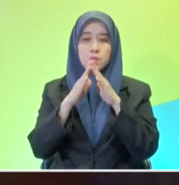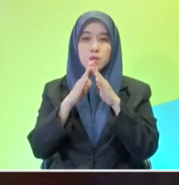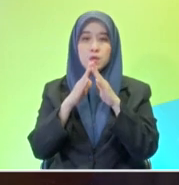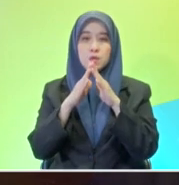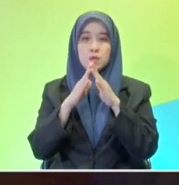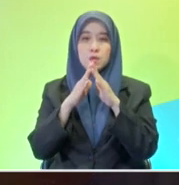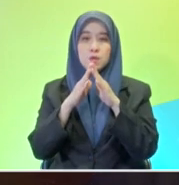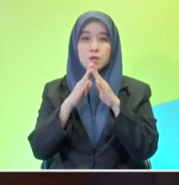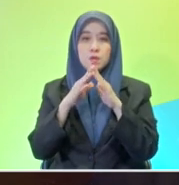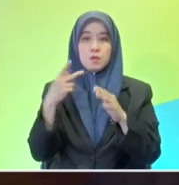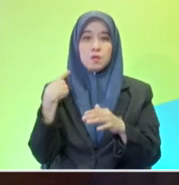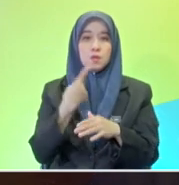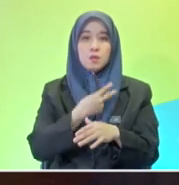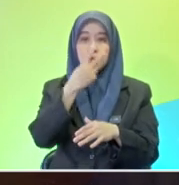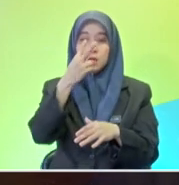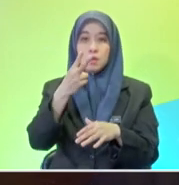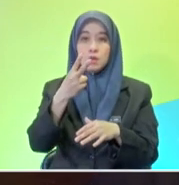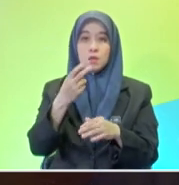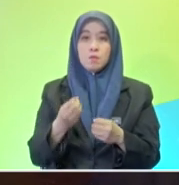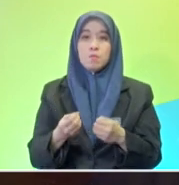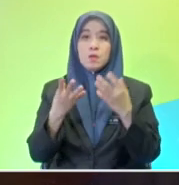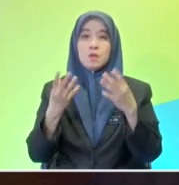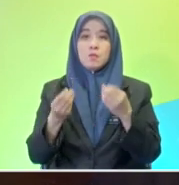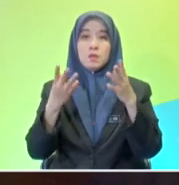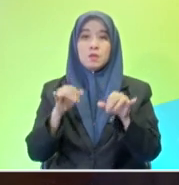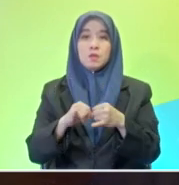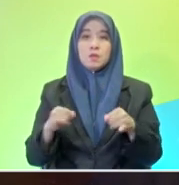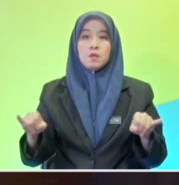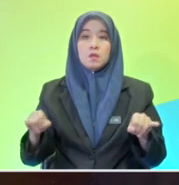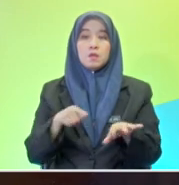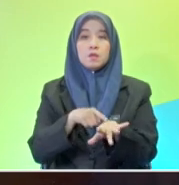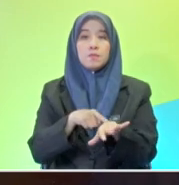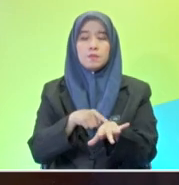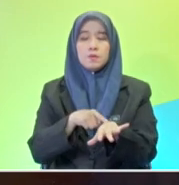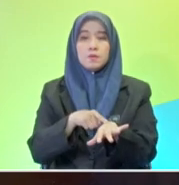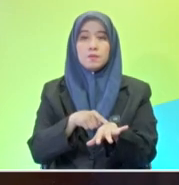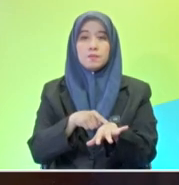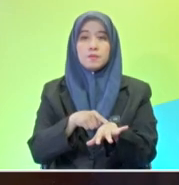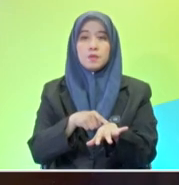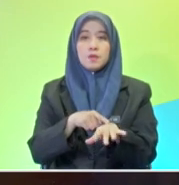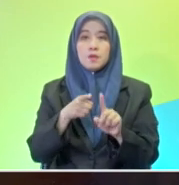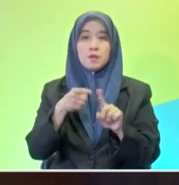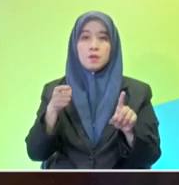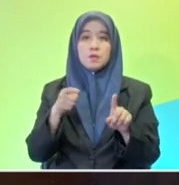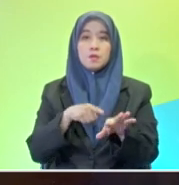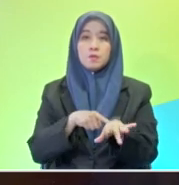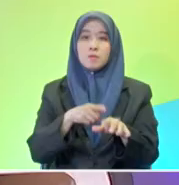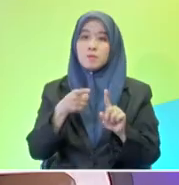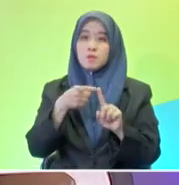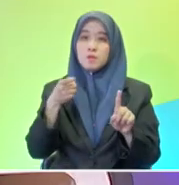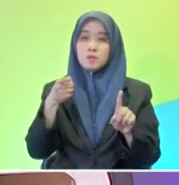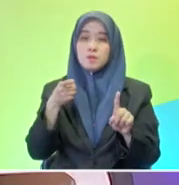lihat jenis-jenis daun mengikut empat ciri dan juga di akhirnya Abang Kris ada yang menarik daripada daun tu tadi kita akan